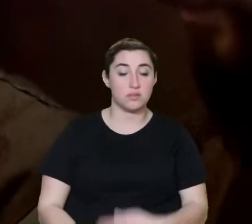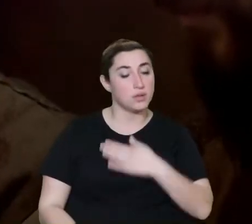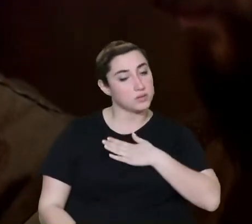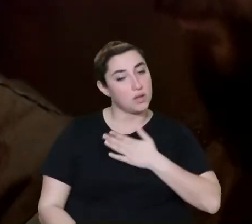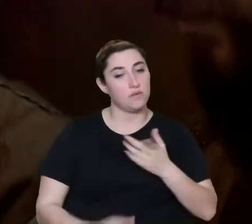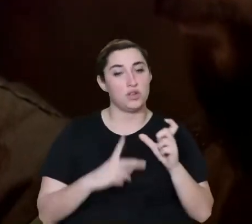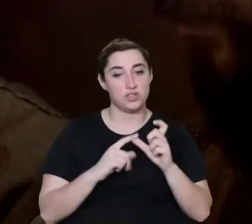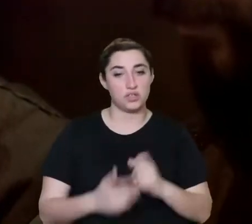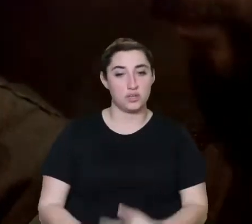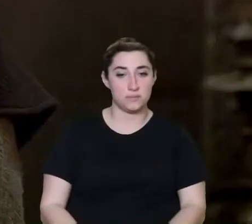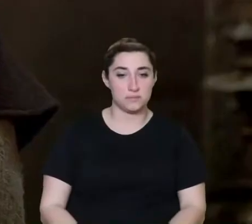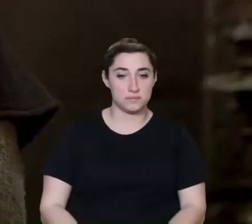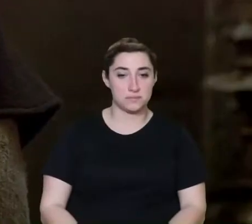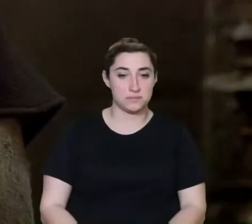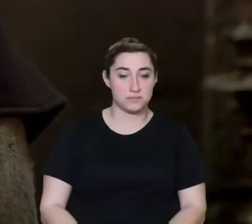Estağfurullah şeyim.